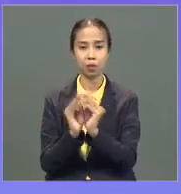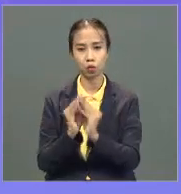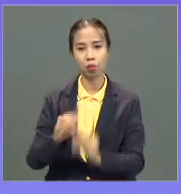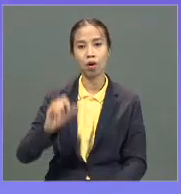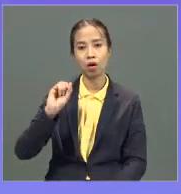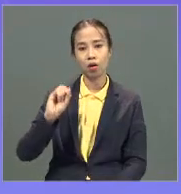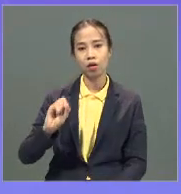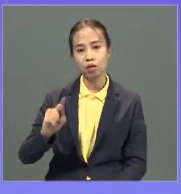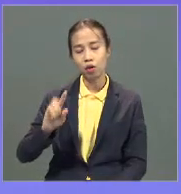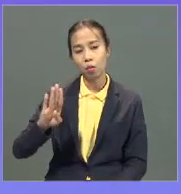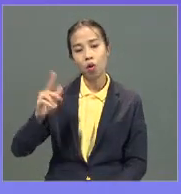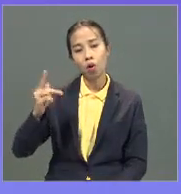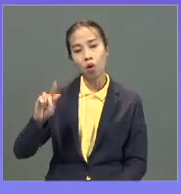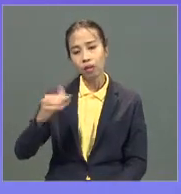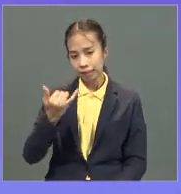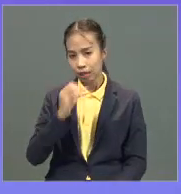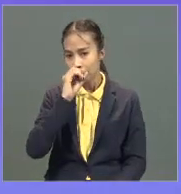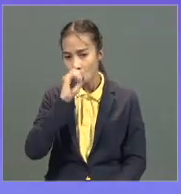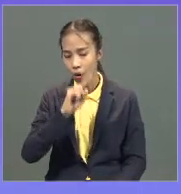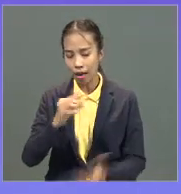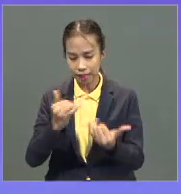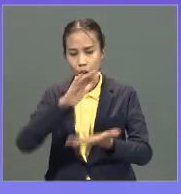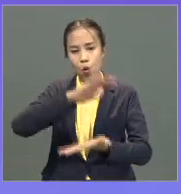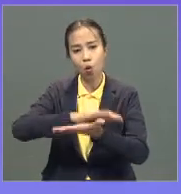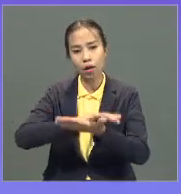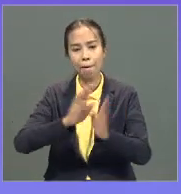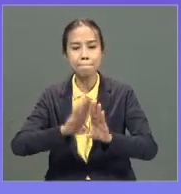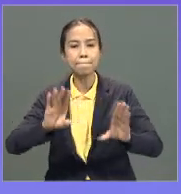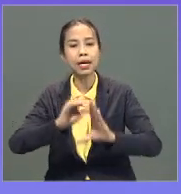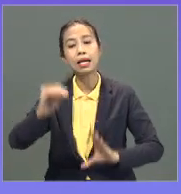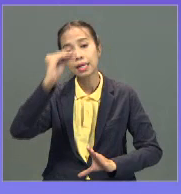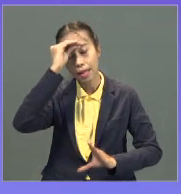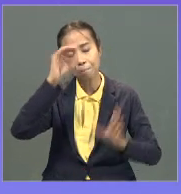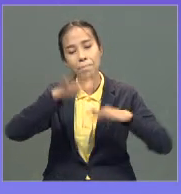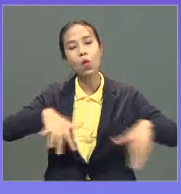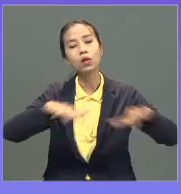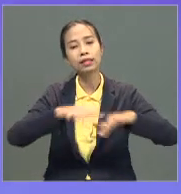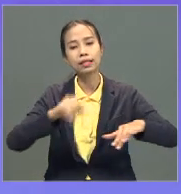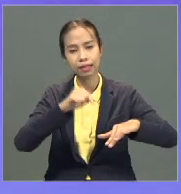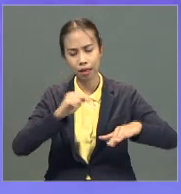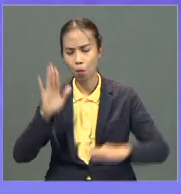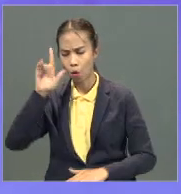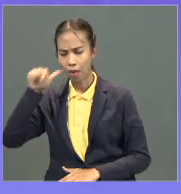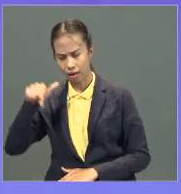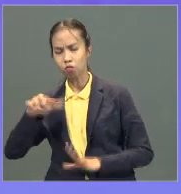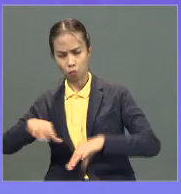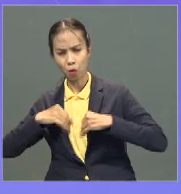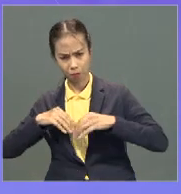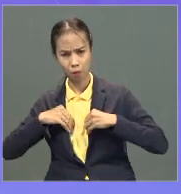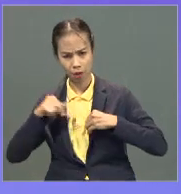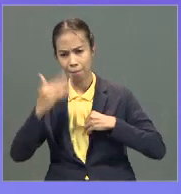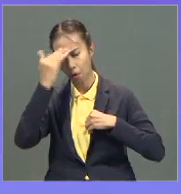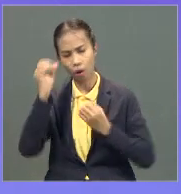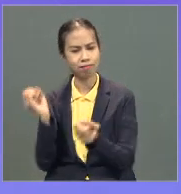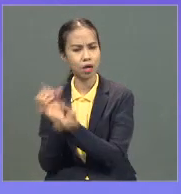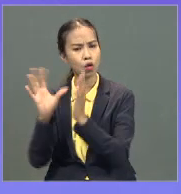มีการพิจารณาให้สถานศึกษาเนี่ยสามารถเปิดเรียนได้ตามปกติผู้ปกครองเองก็เห็นด้วยนะคะจะได้ไม่ไปกระทบกับการเรียนรู้ของเด็กๆแ